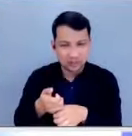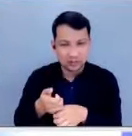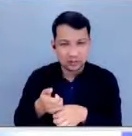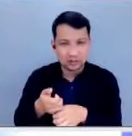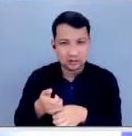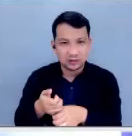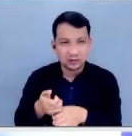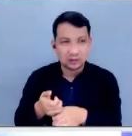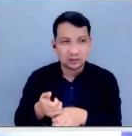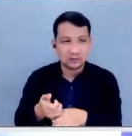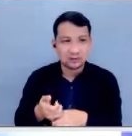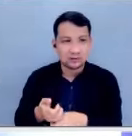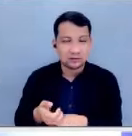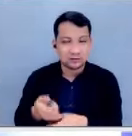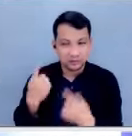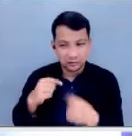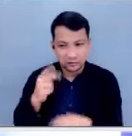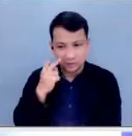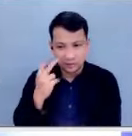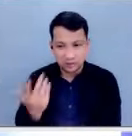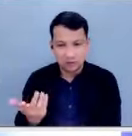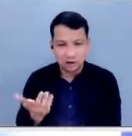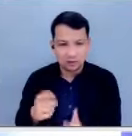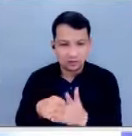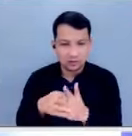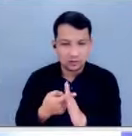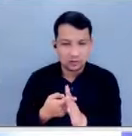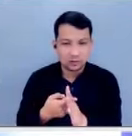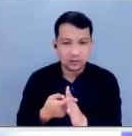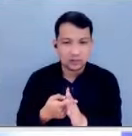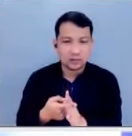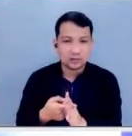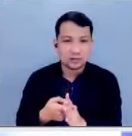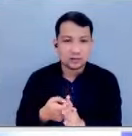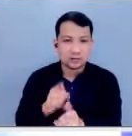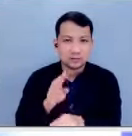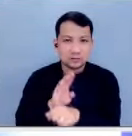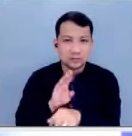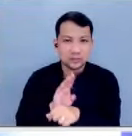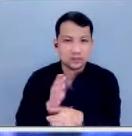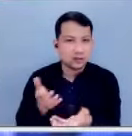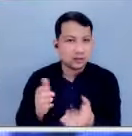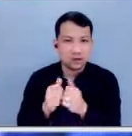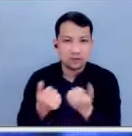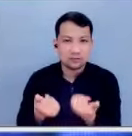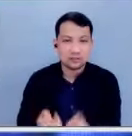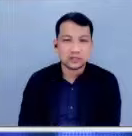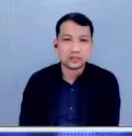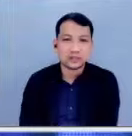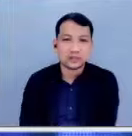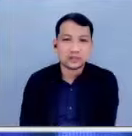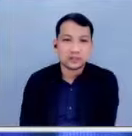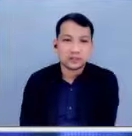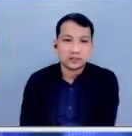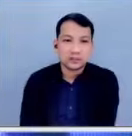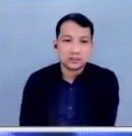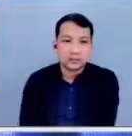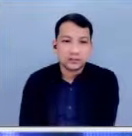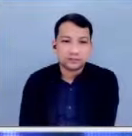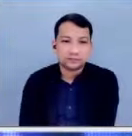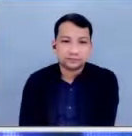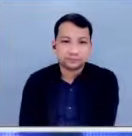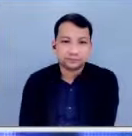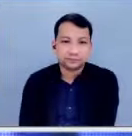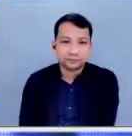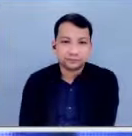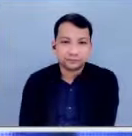Mukhang resin siya. Let's start off. Okay, paano ka nagsimula sa ano na to, sa business na to? So, nag-start ako way back 2018 po, nung